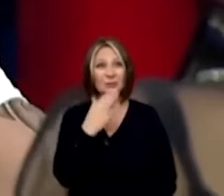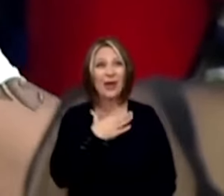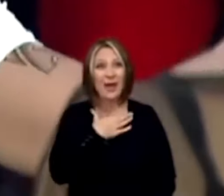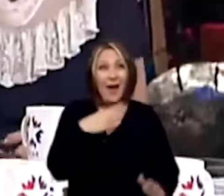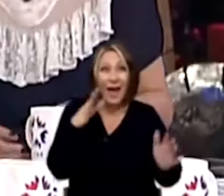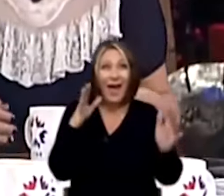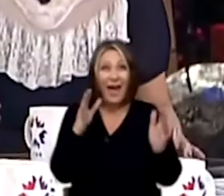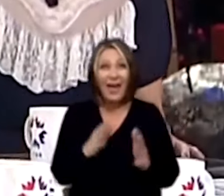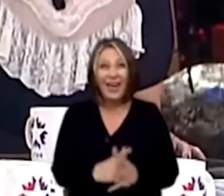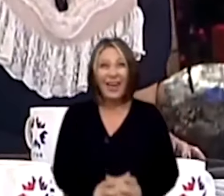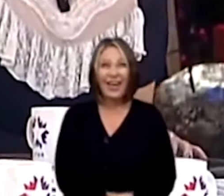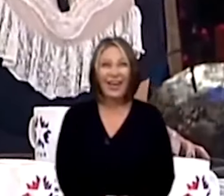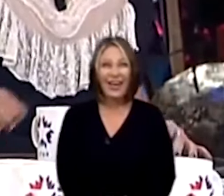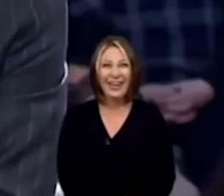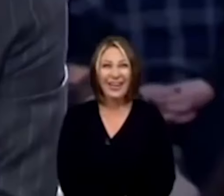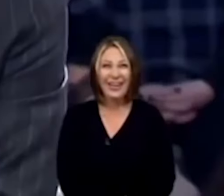abi.